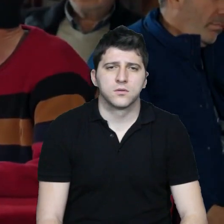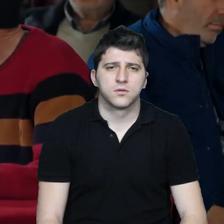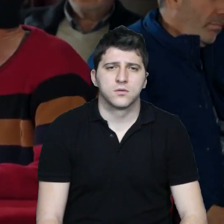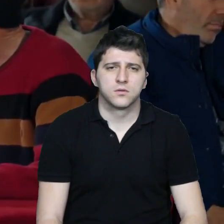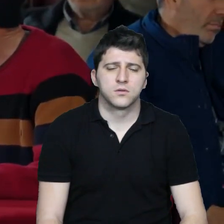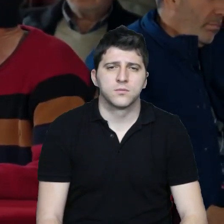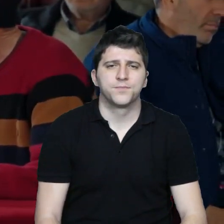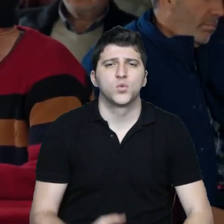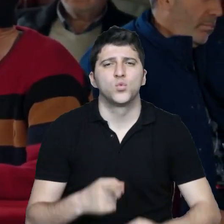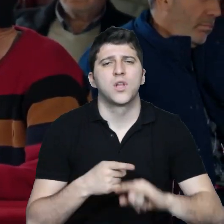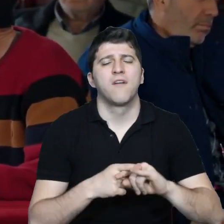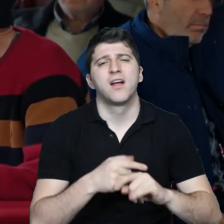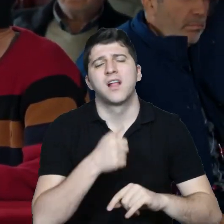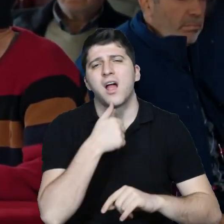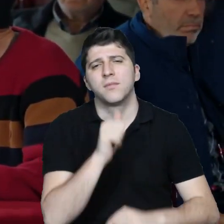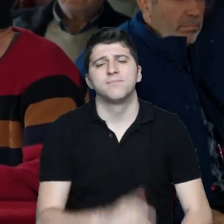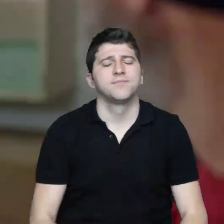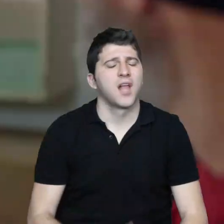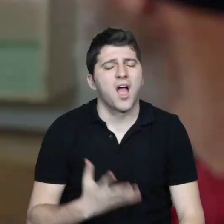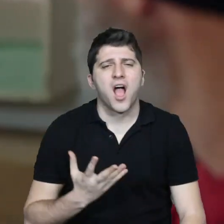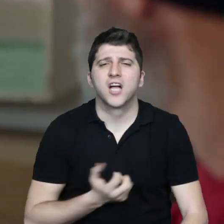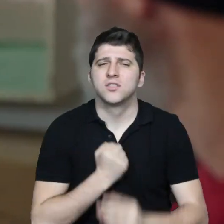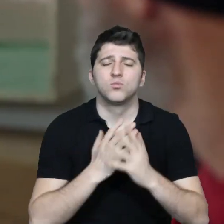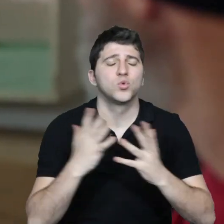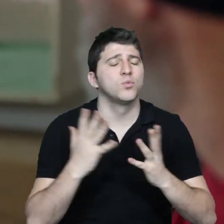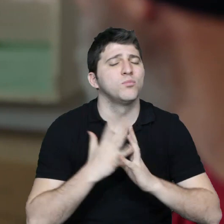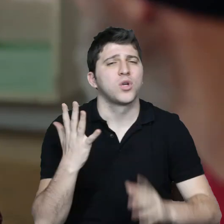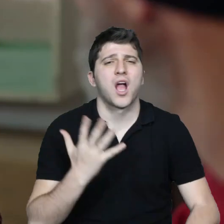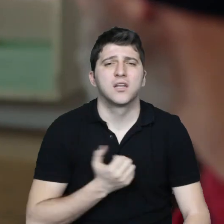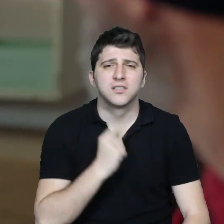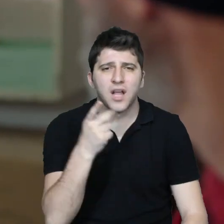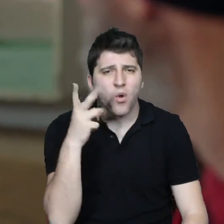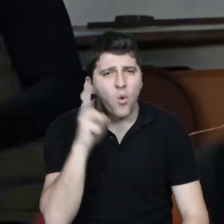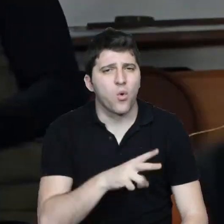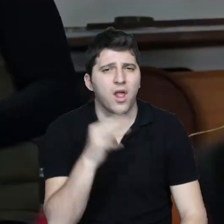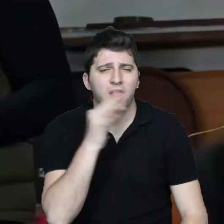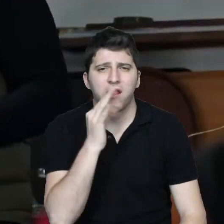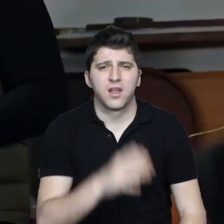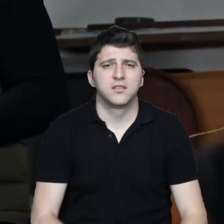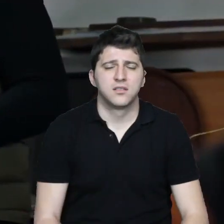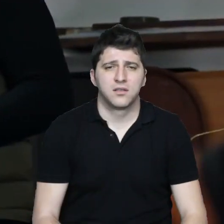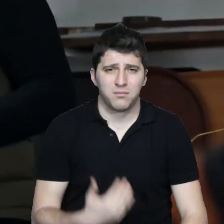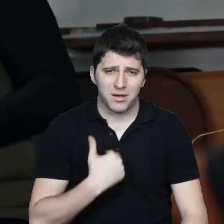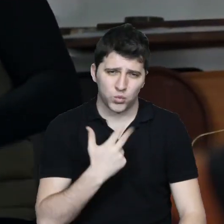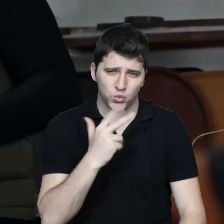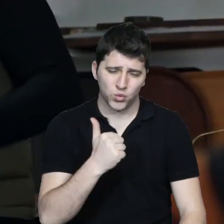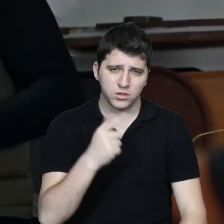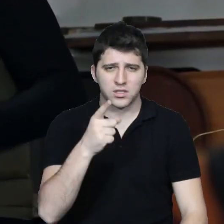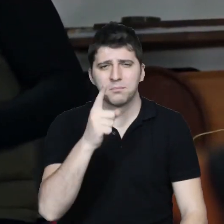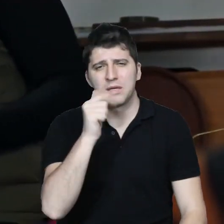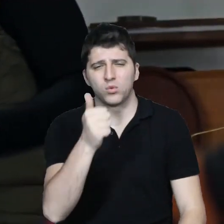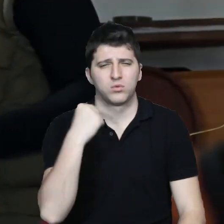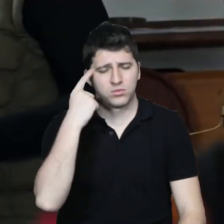Bir daha verdi abi. Acımız büyük, çok büyük. Sen ölüyorsun ya. Yani ben deyim 3 gün, sen de